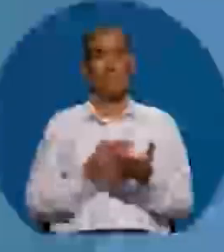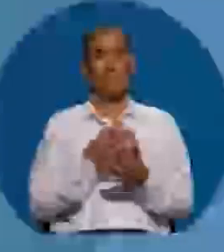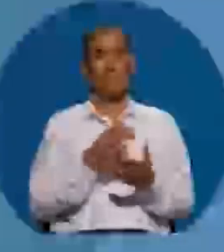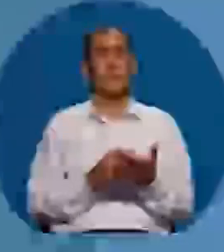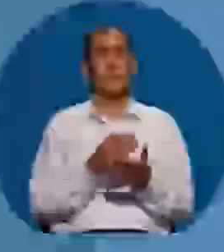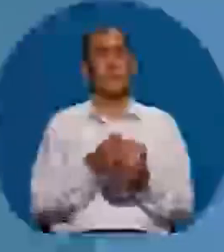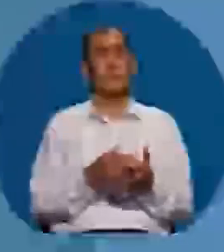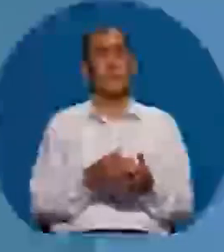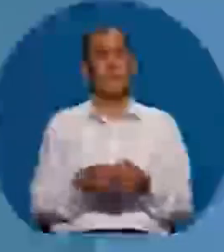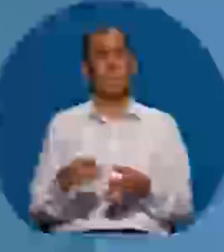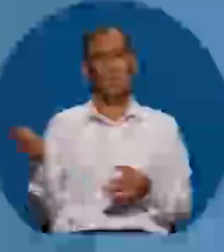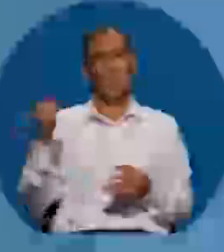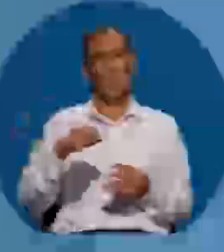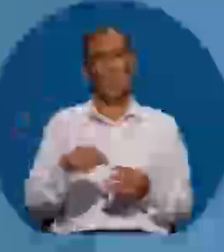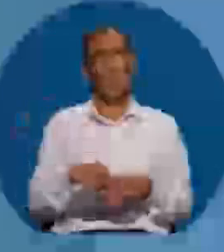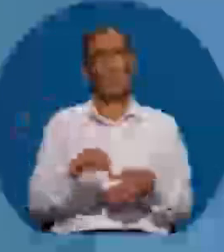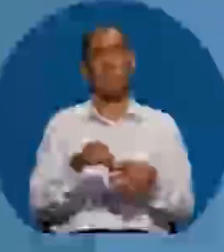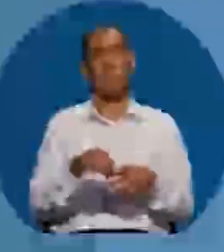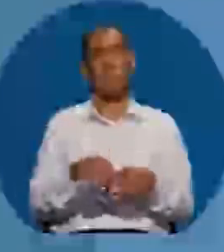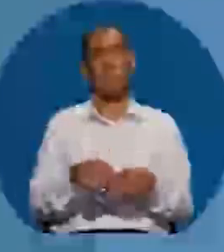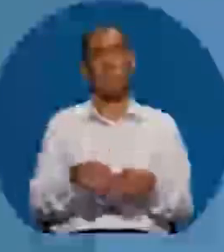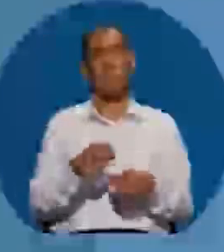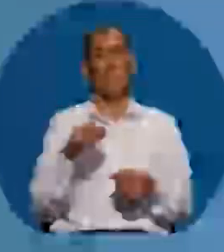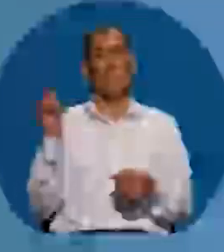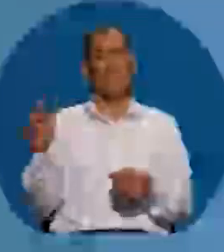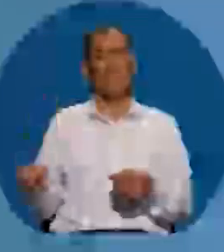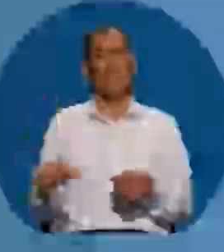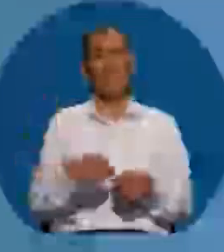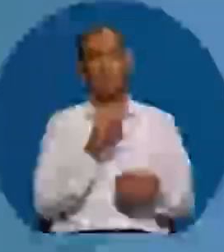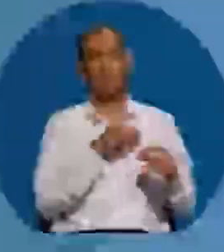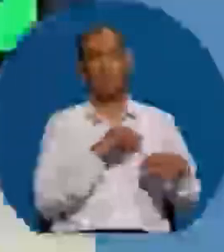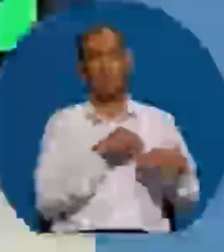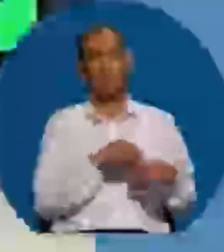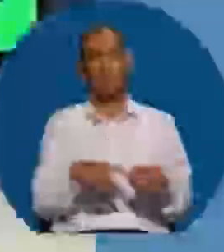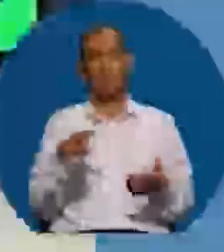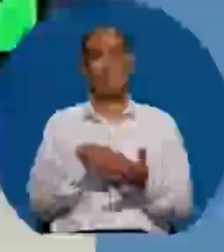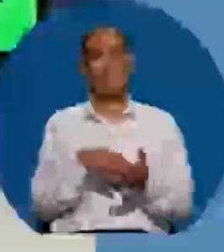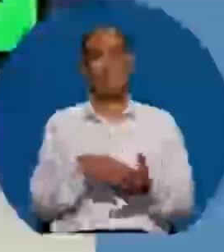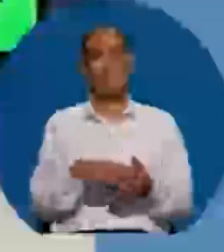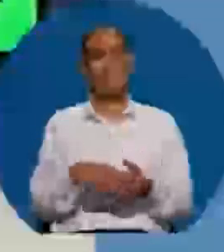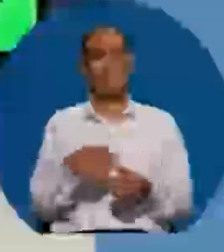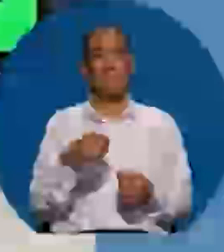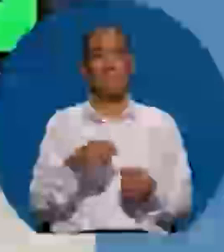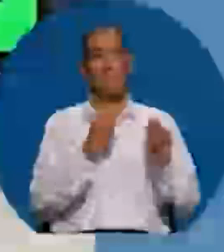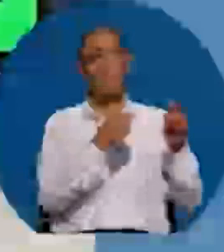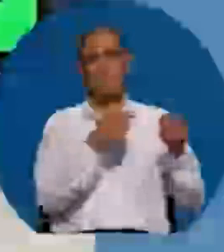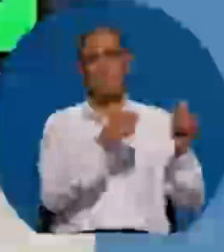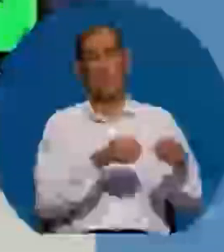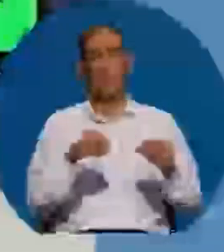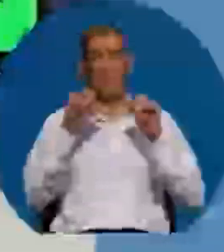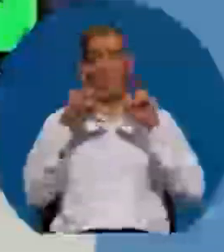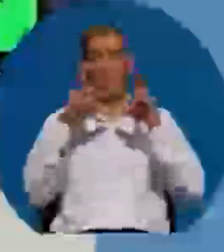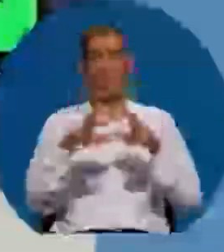Нанның нан болып келуінде және бір қанша инсалардың минетлері тұрады екен. Нидихан бабаларымыз ерте